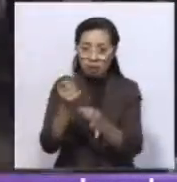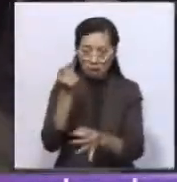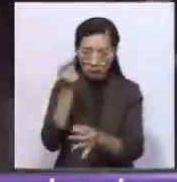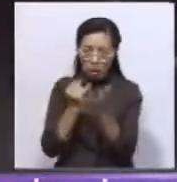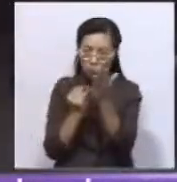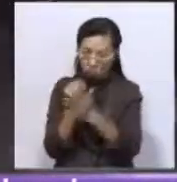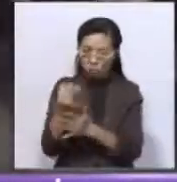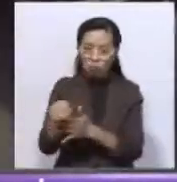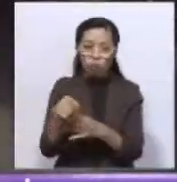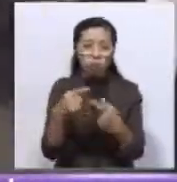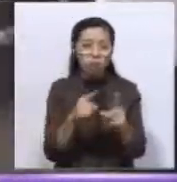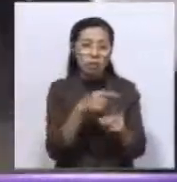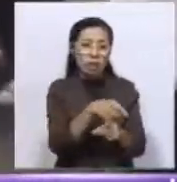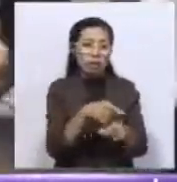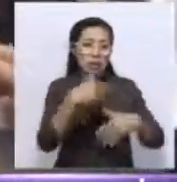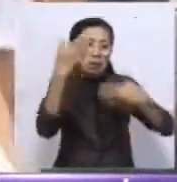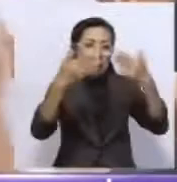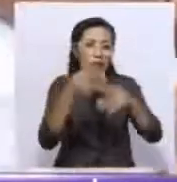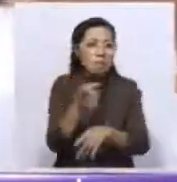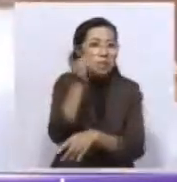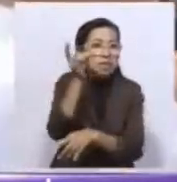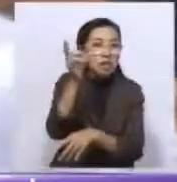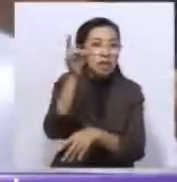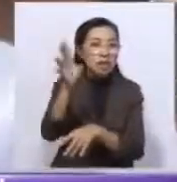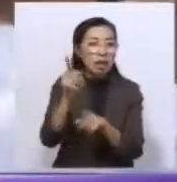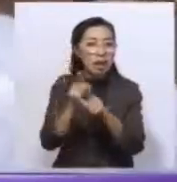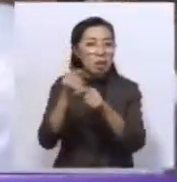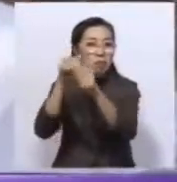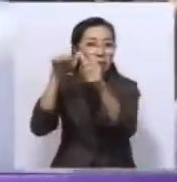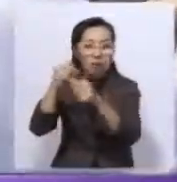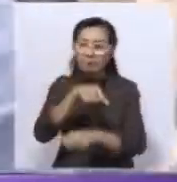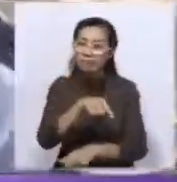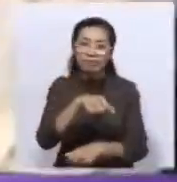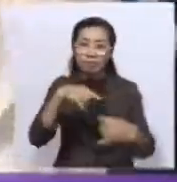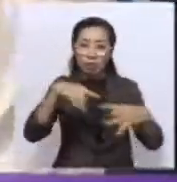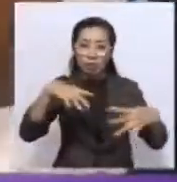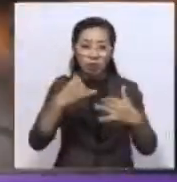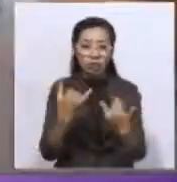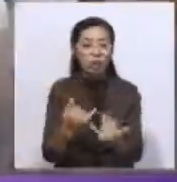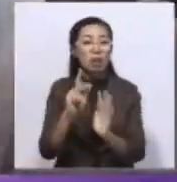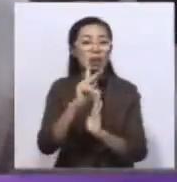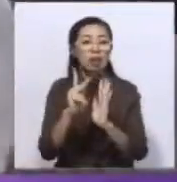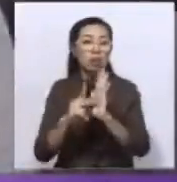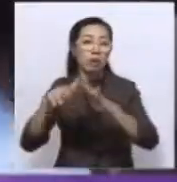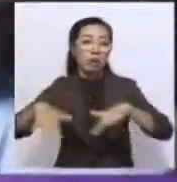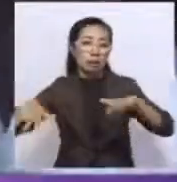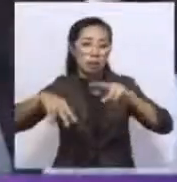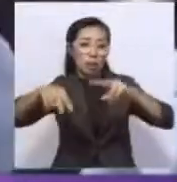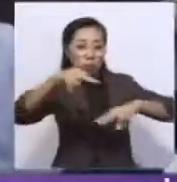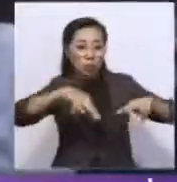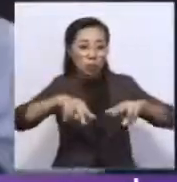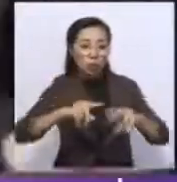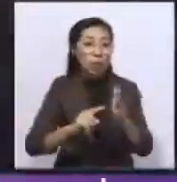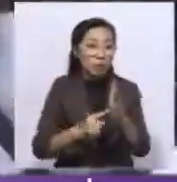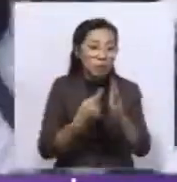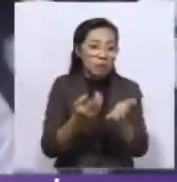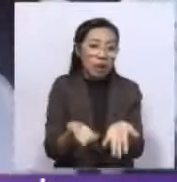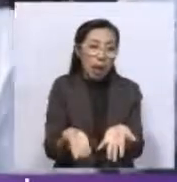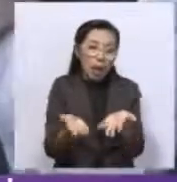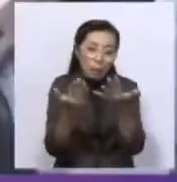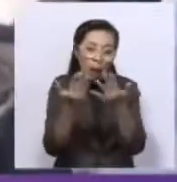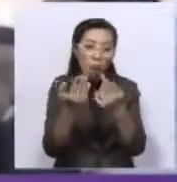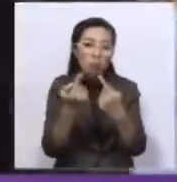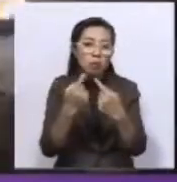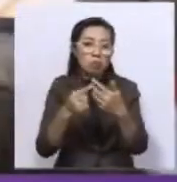ล้อเลียนผู้นำเห็นว่าไม่เหมาะสมซึ่งการดูแลสถานการณ์ยังคงใช้กฎหมายปกติโดยยึดหลักใช้มาตรการจากเบาไปหา